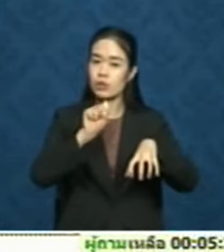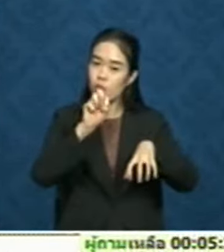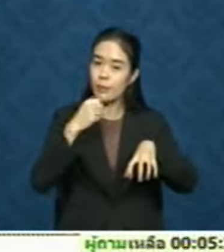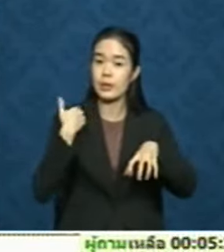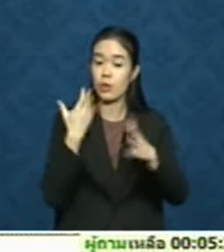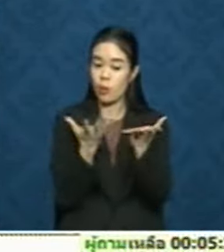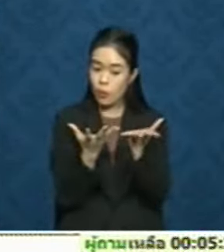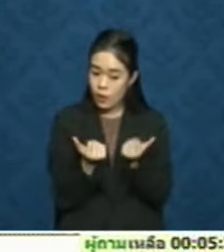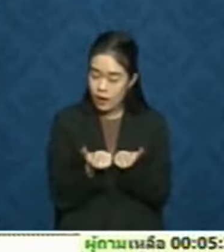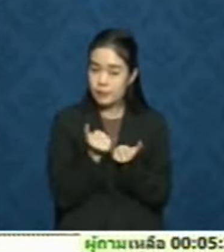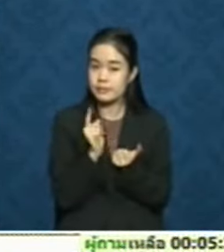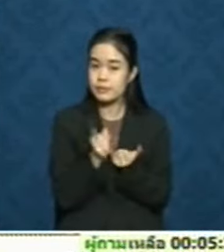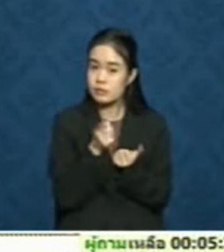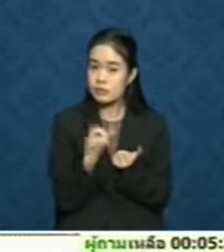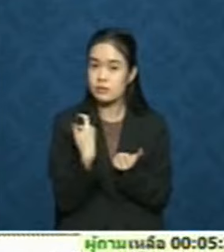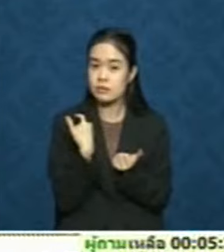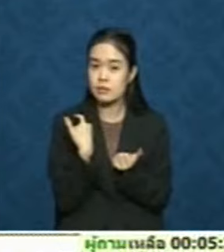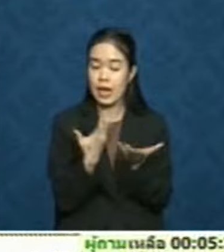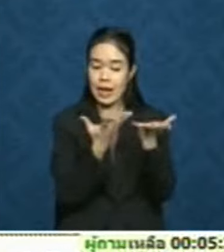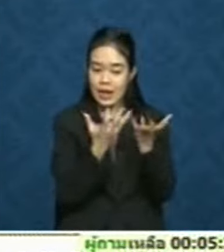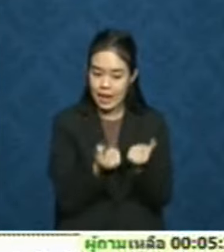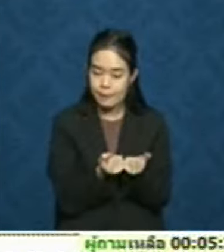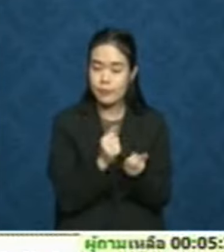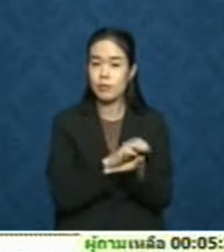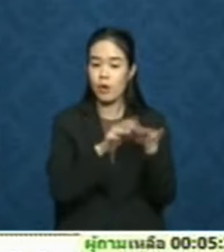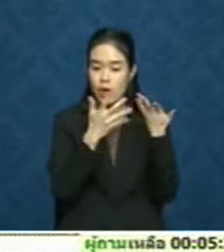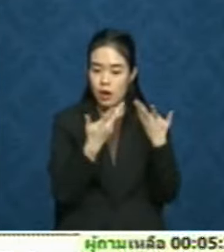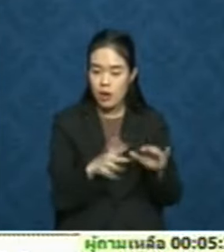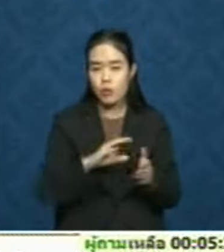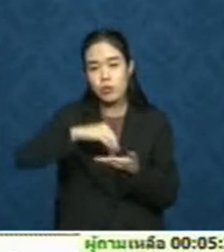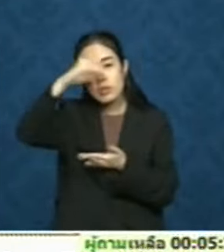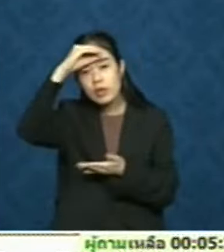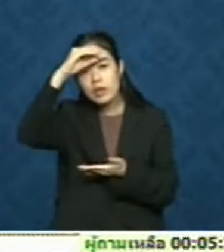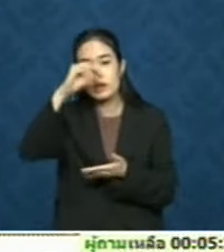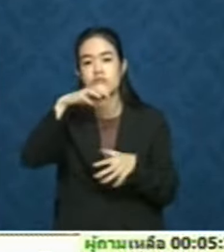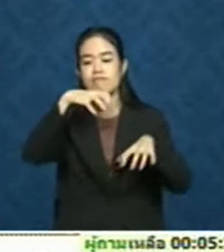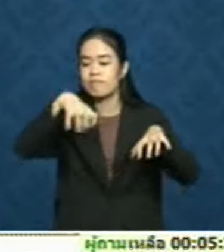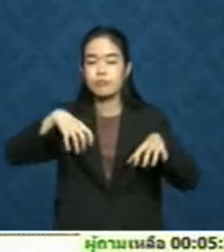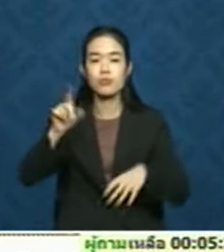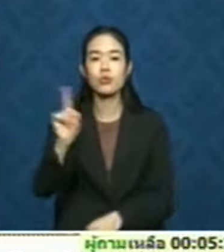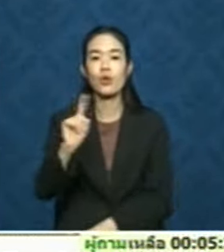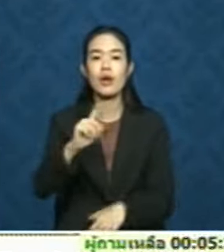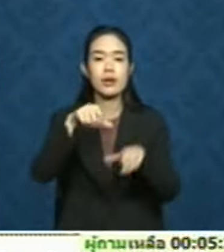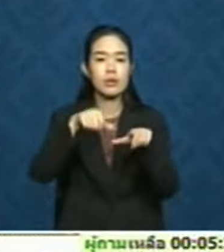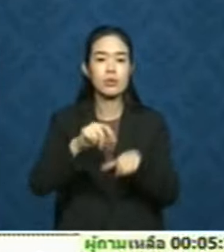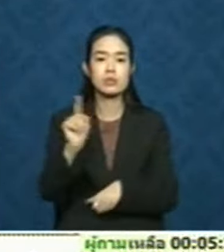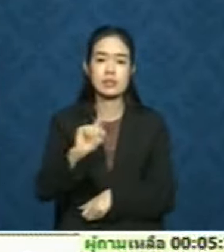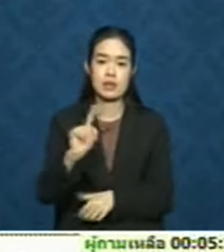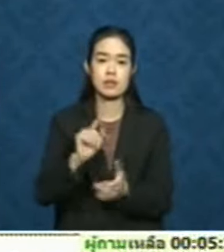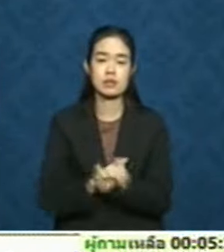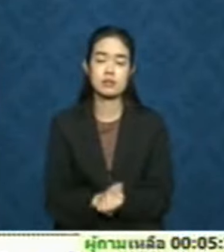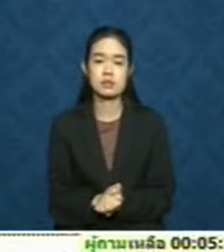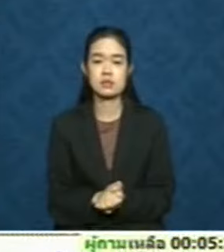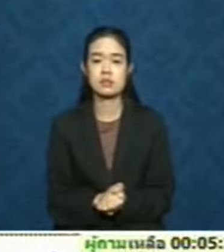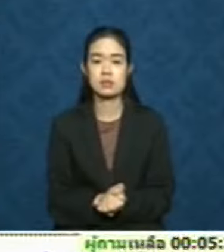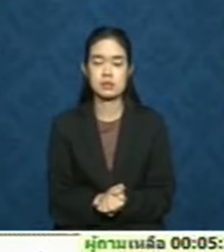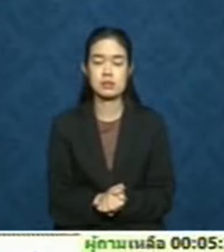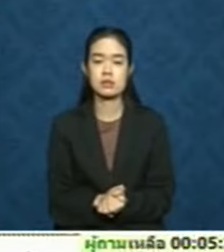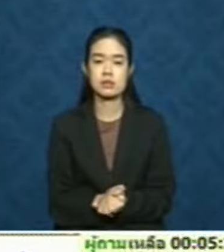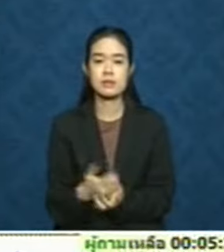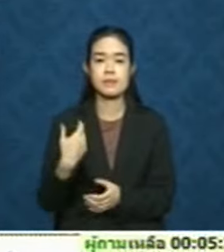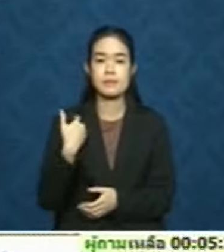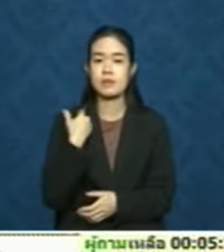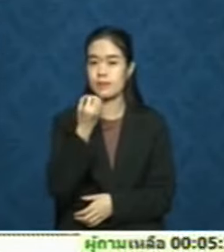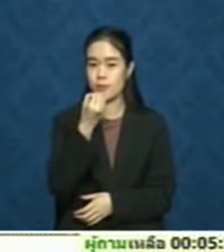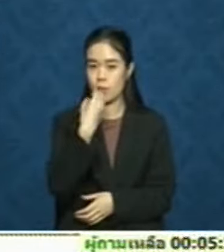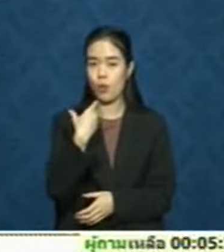ไหมรับแล้วเรียนที่ไหนอันนี้ก็เลยได้ถามตัวเลขว่ามีคนแสดง